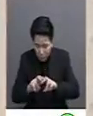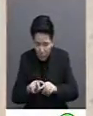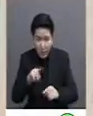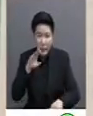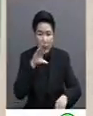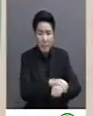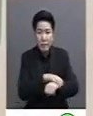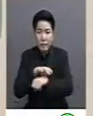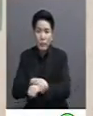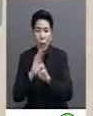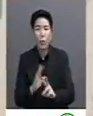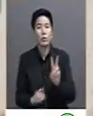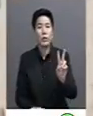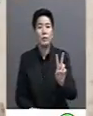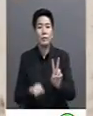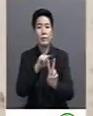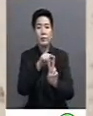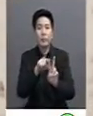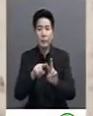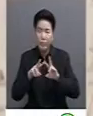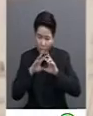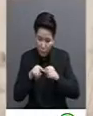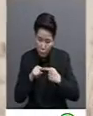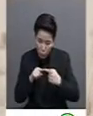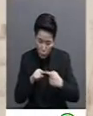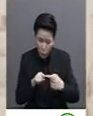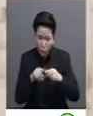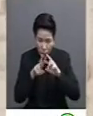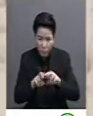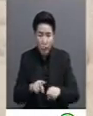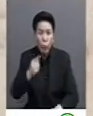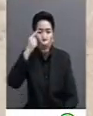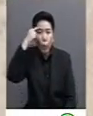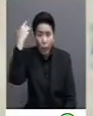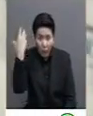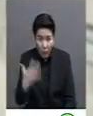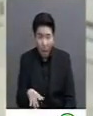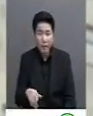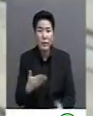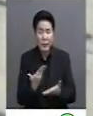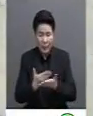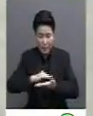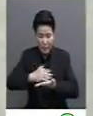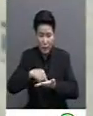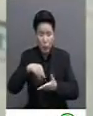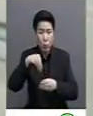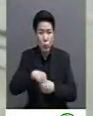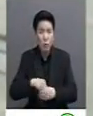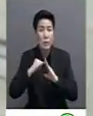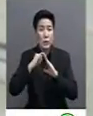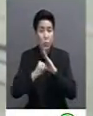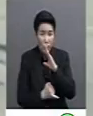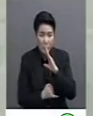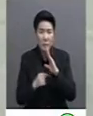ทั้งสองคนได้แล้วไปแกะรอยนะฮะจนทราบว่าบัญชีนี้อยู่ในจังหวัดหนึ่ง